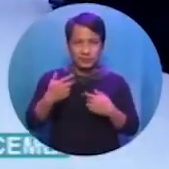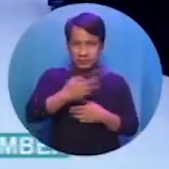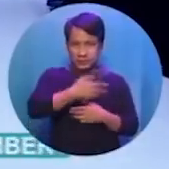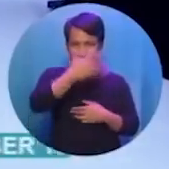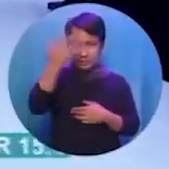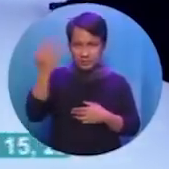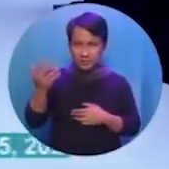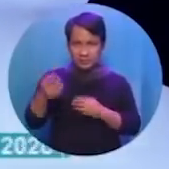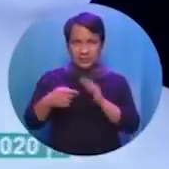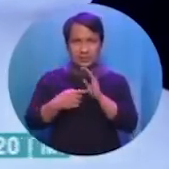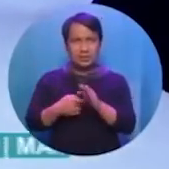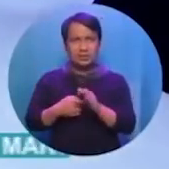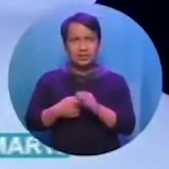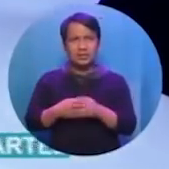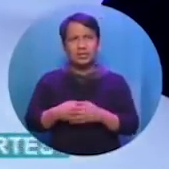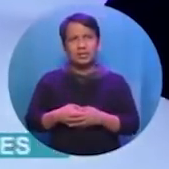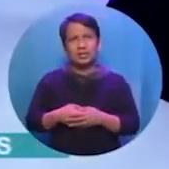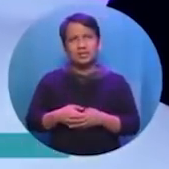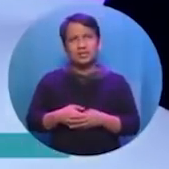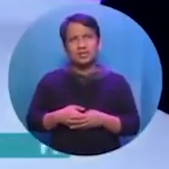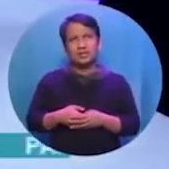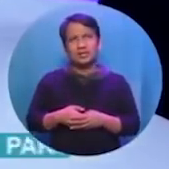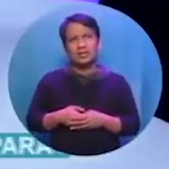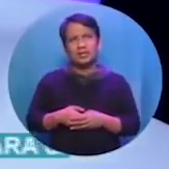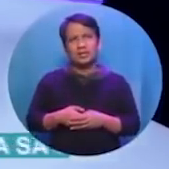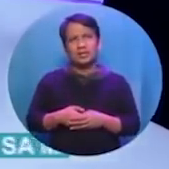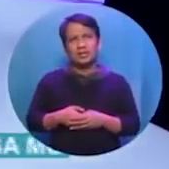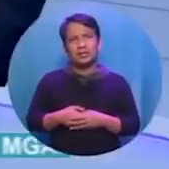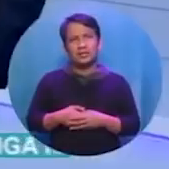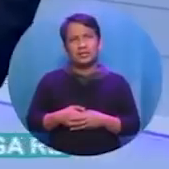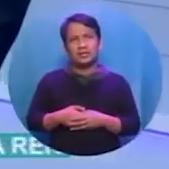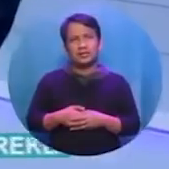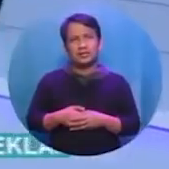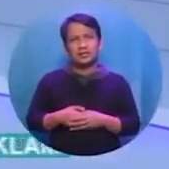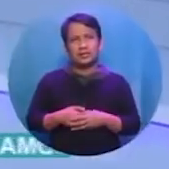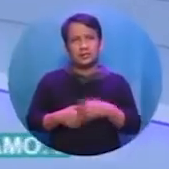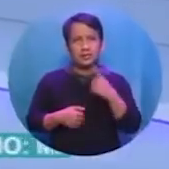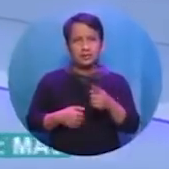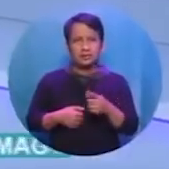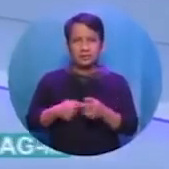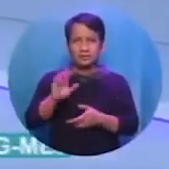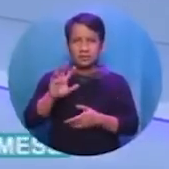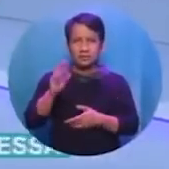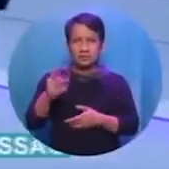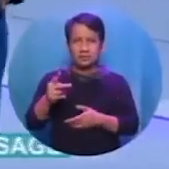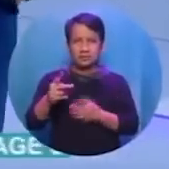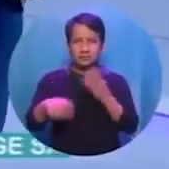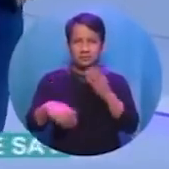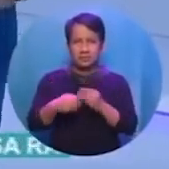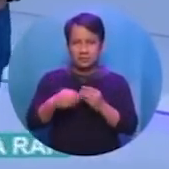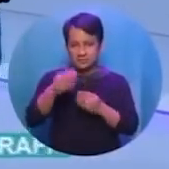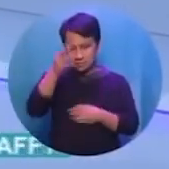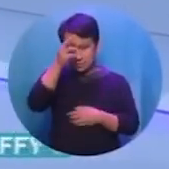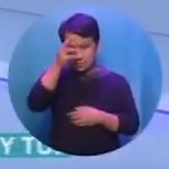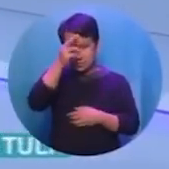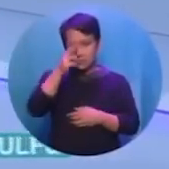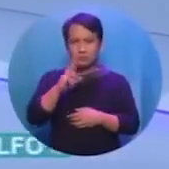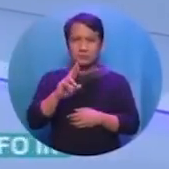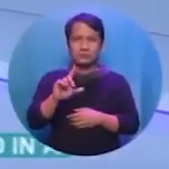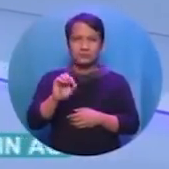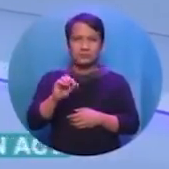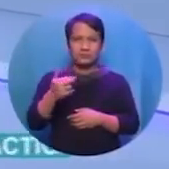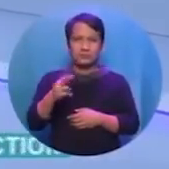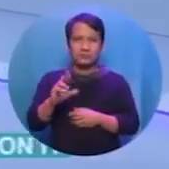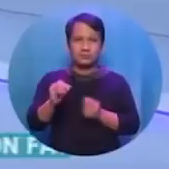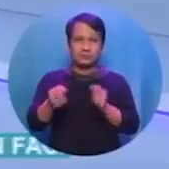Yan. Ayun. Yung may rainbow. Okay. At the end of the rainbow is 5,000 pesos cash plus manok uling roasters.